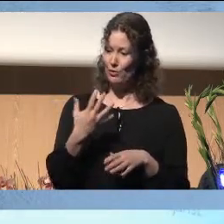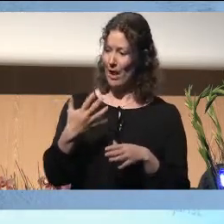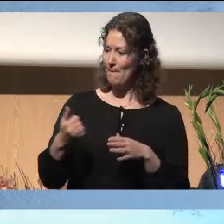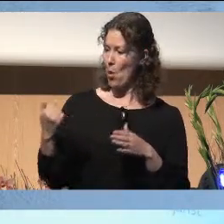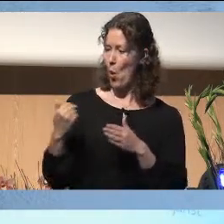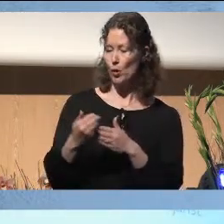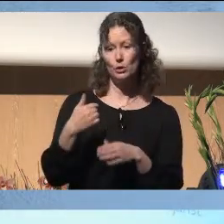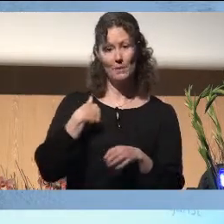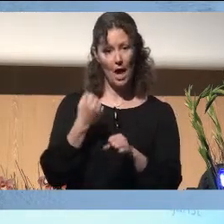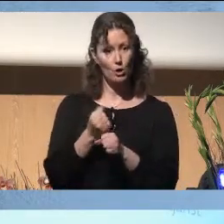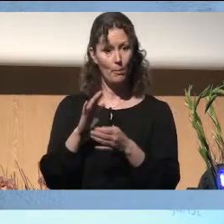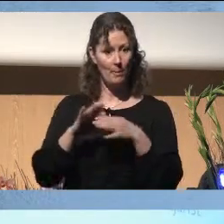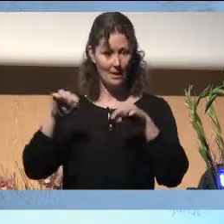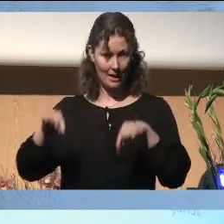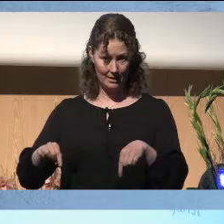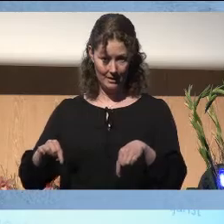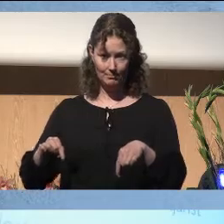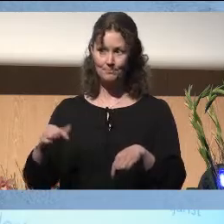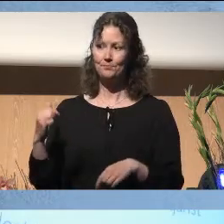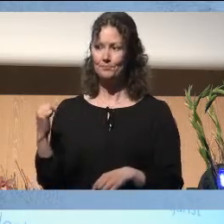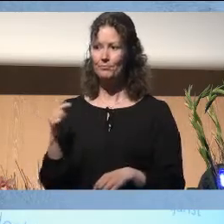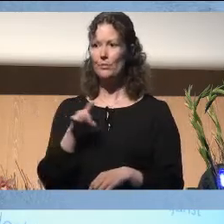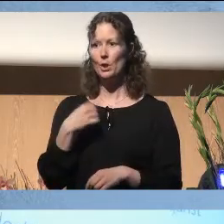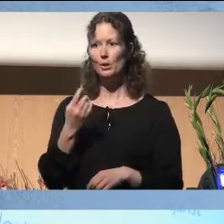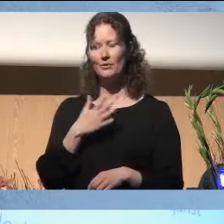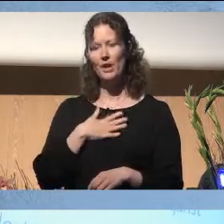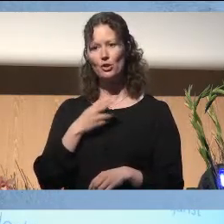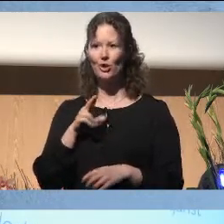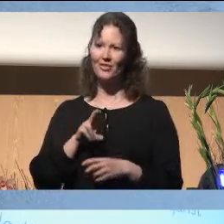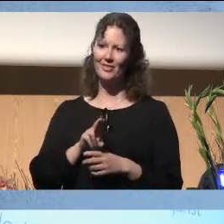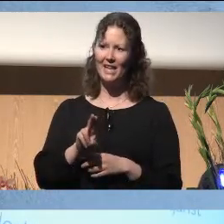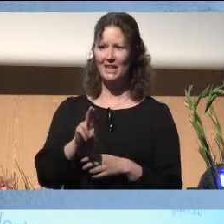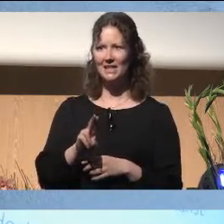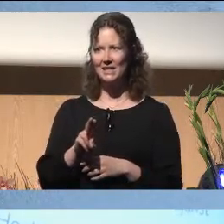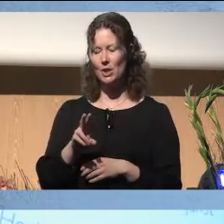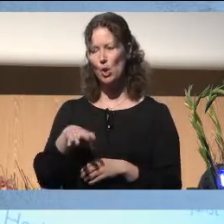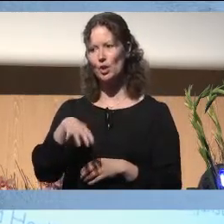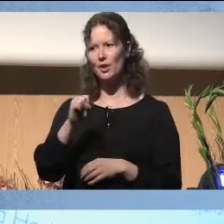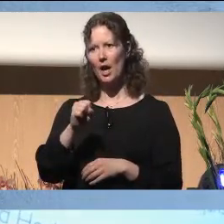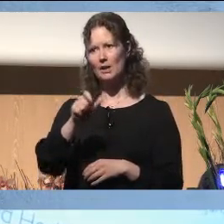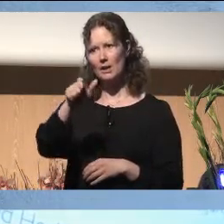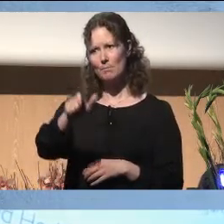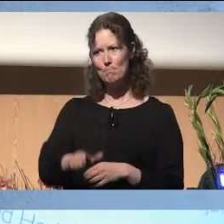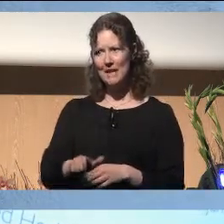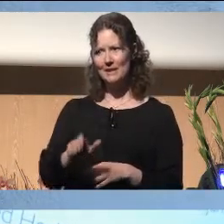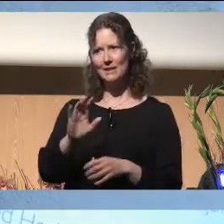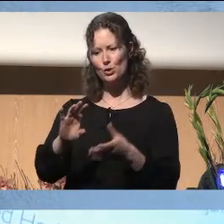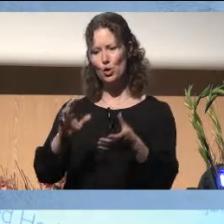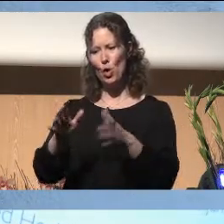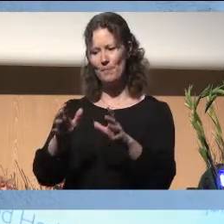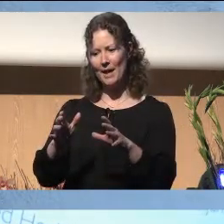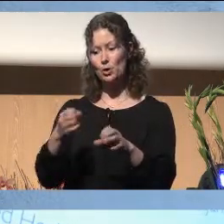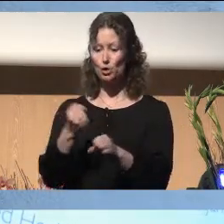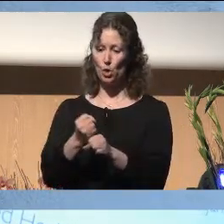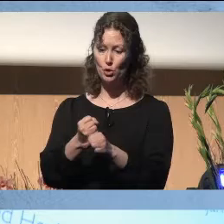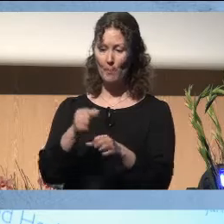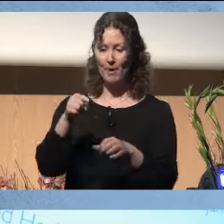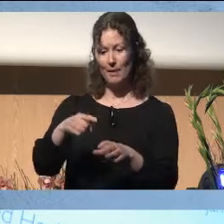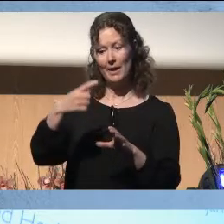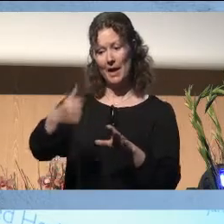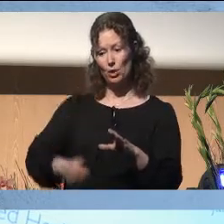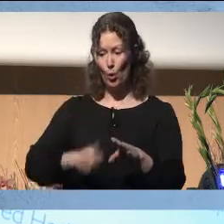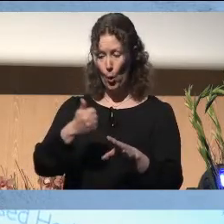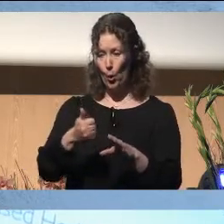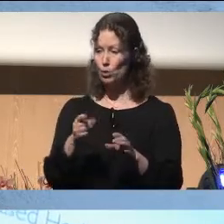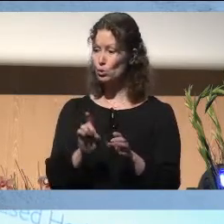jag har jobbat med detta. Och vi har haft en tendens att ta tag i ett managementkoncept och sen arbetar vi med det i ett år och